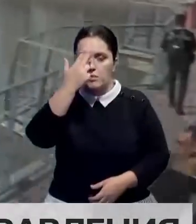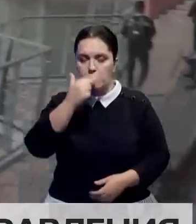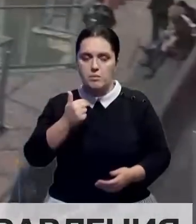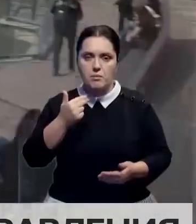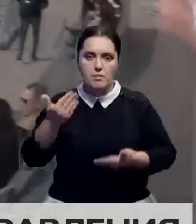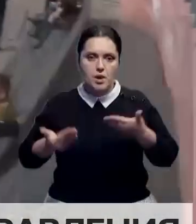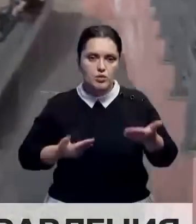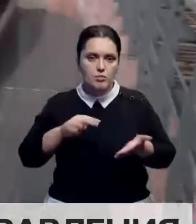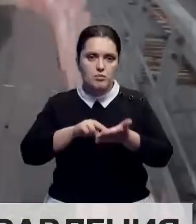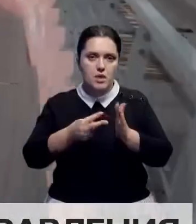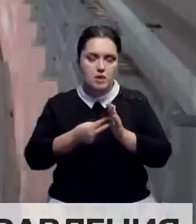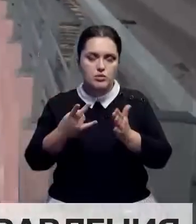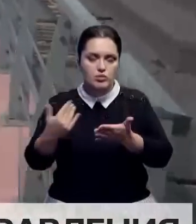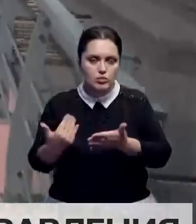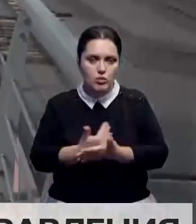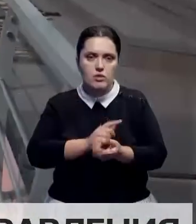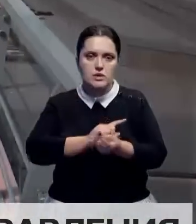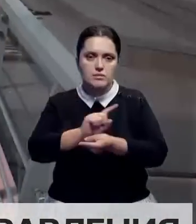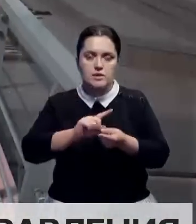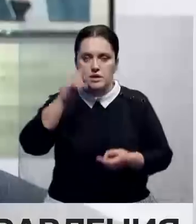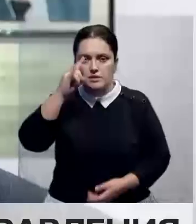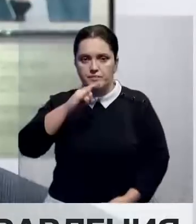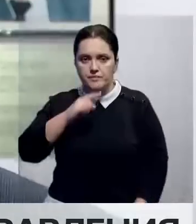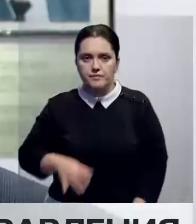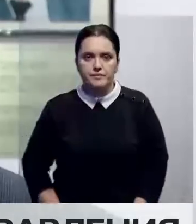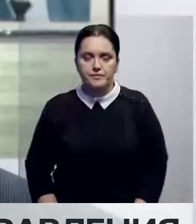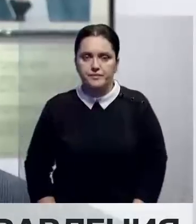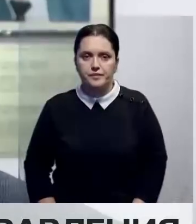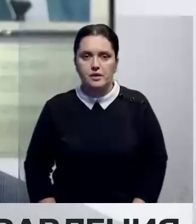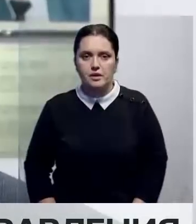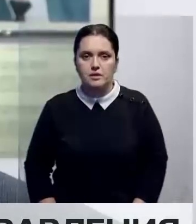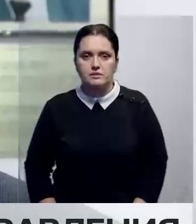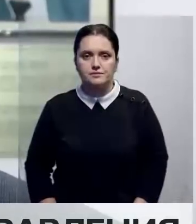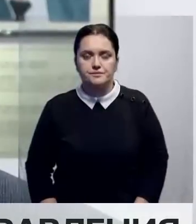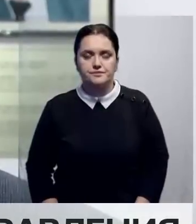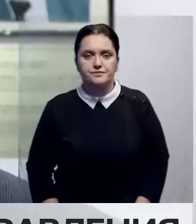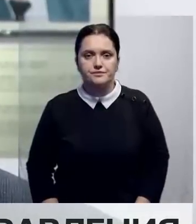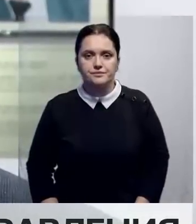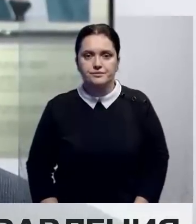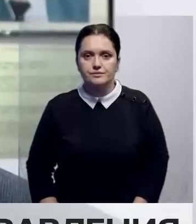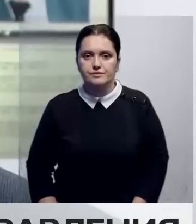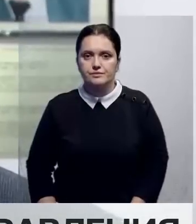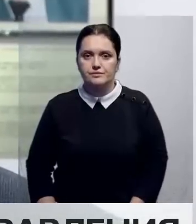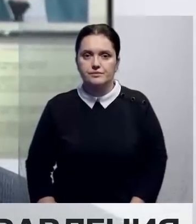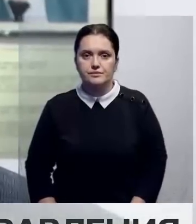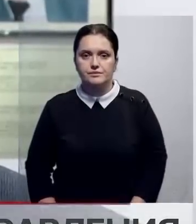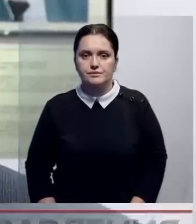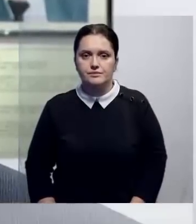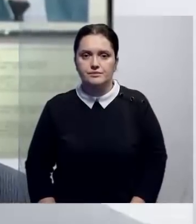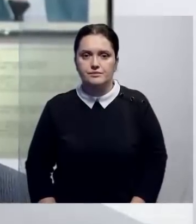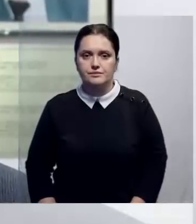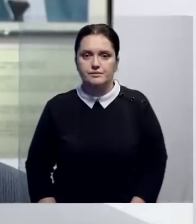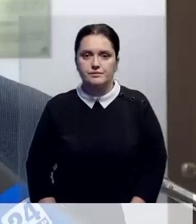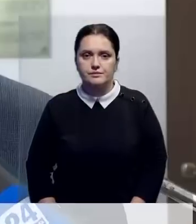к планированию. Система государственного планирования является базисом для для дальнейшей качественной и эффективной реализации всех